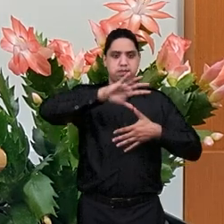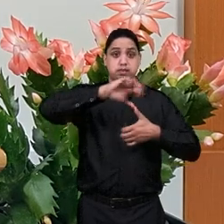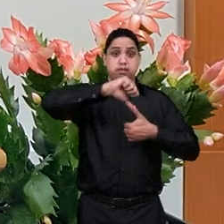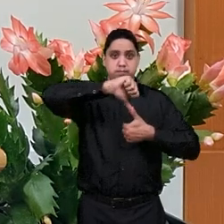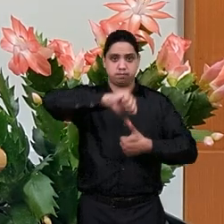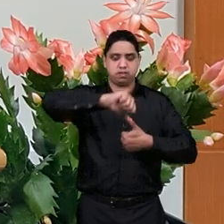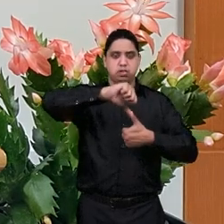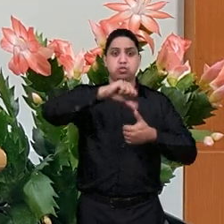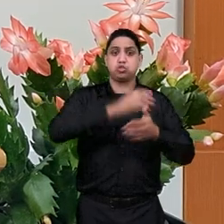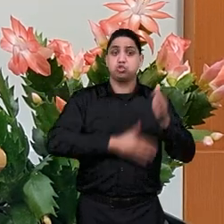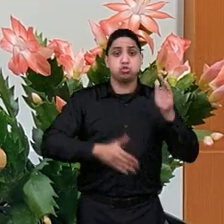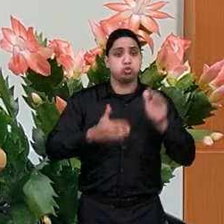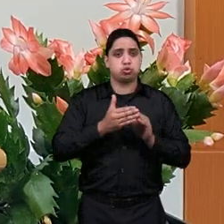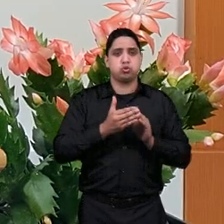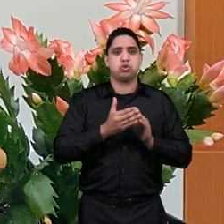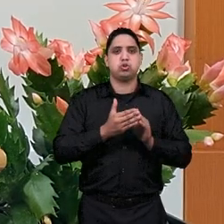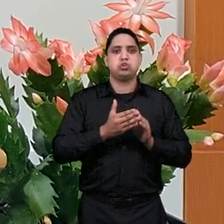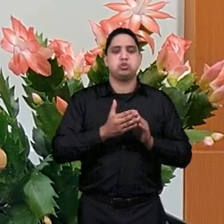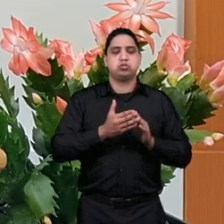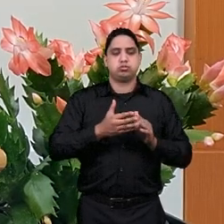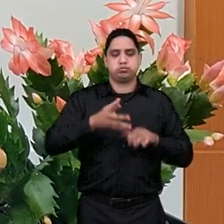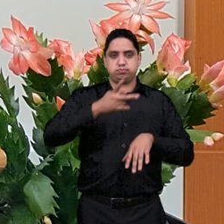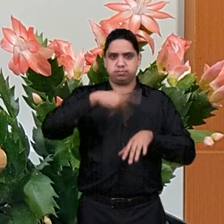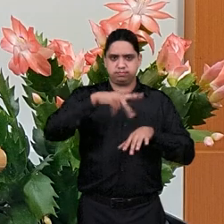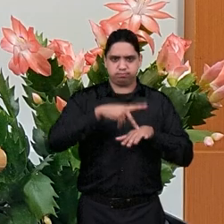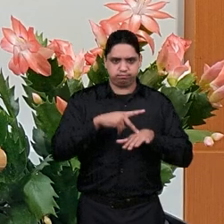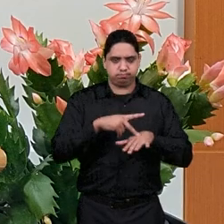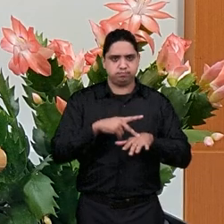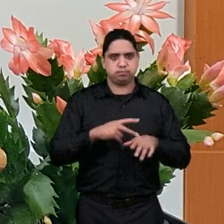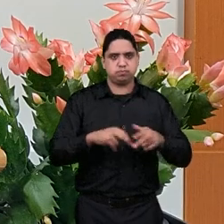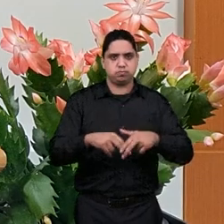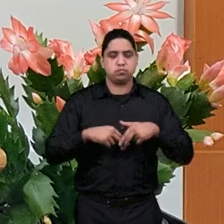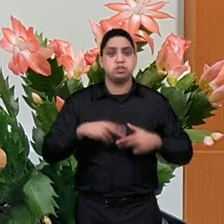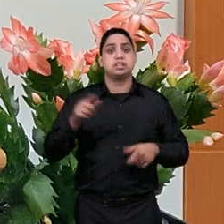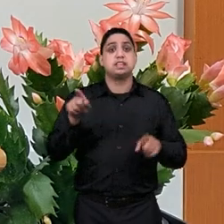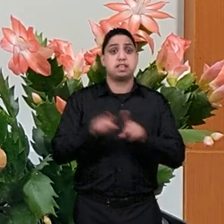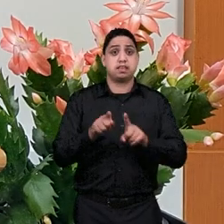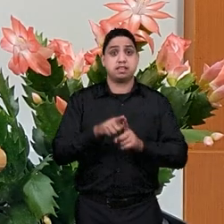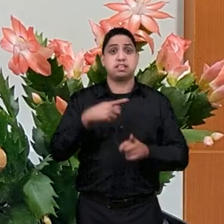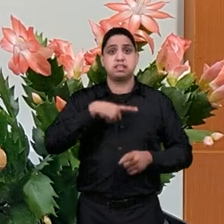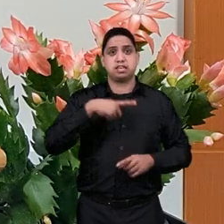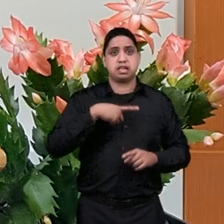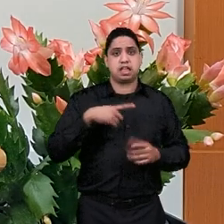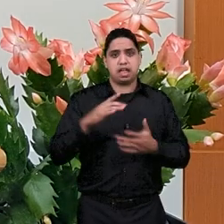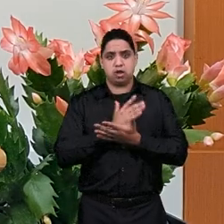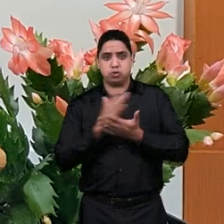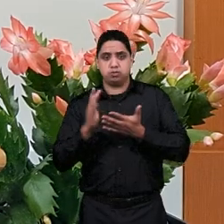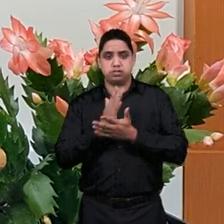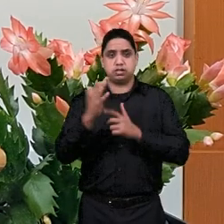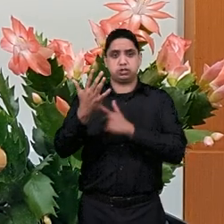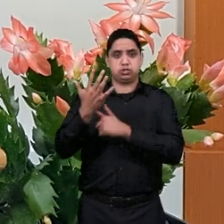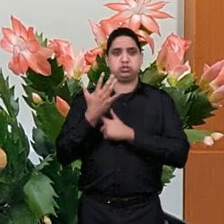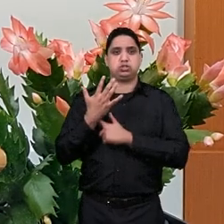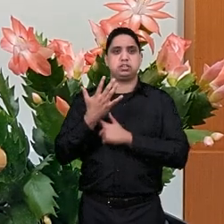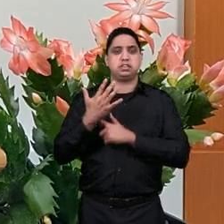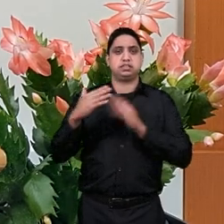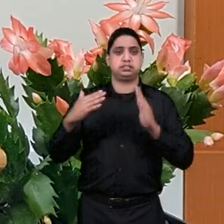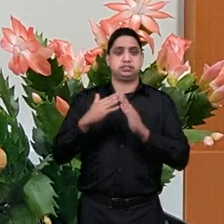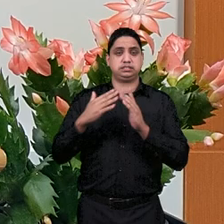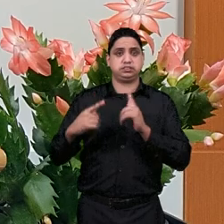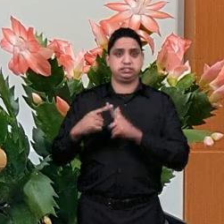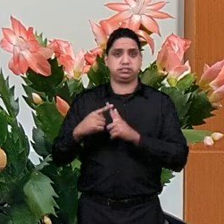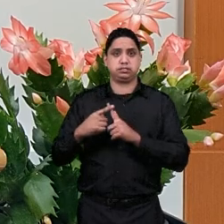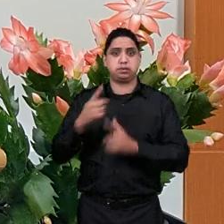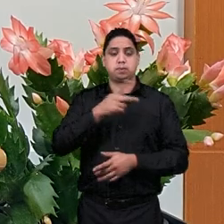Et ici, donc, nous avons y compris ici quelques collaborations de l'Église du pasteur